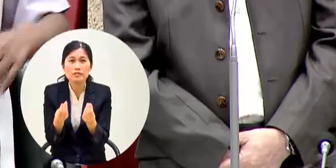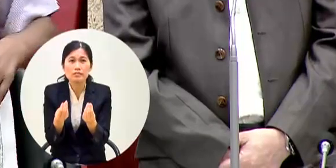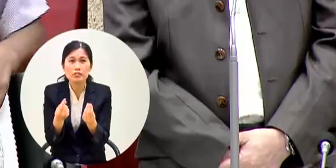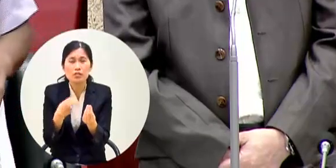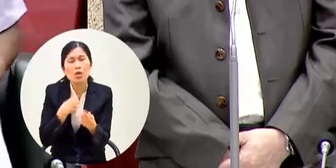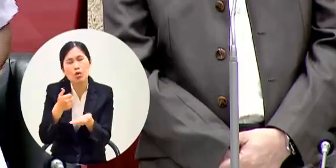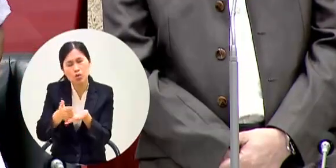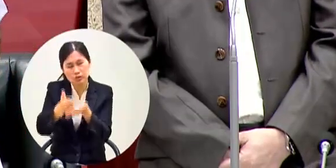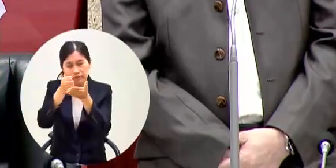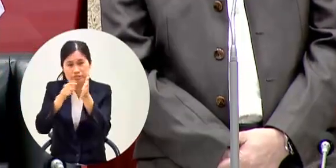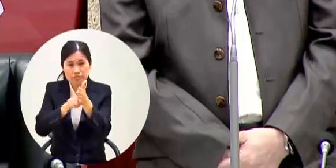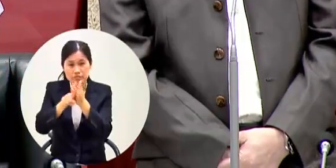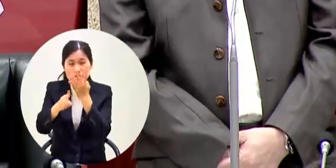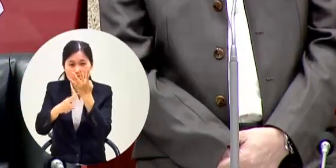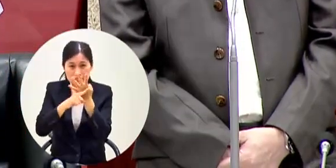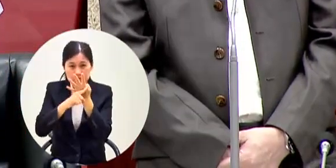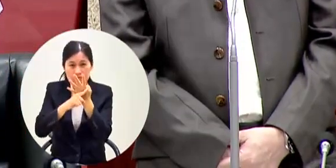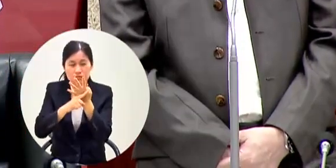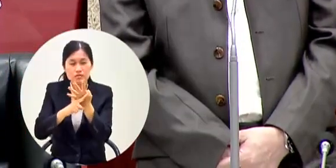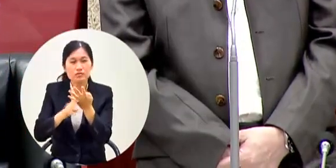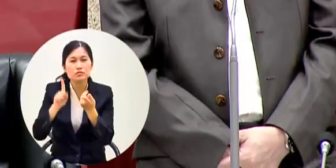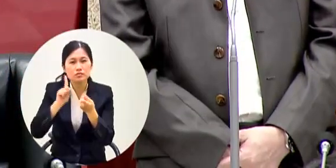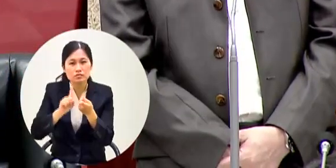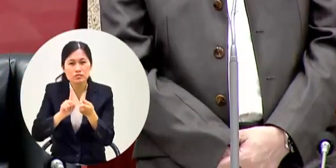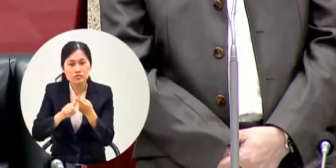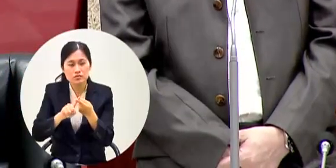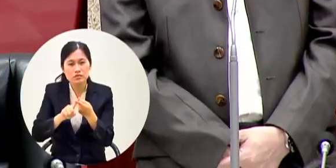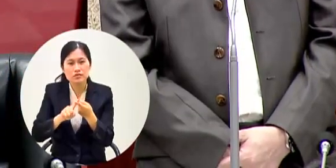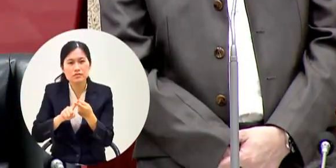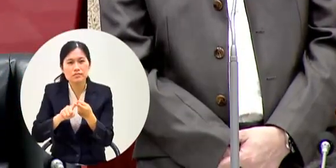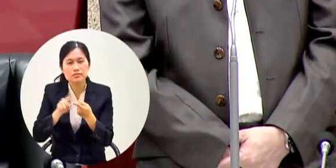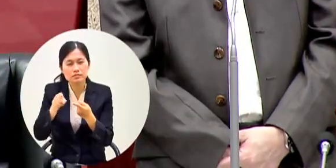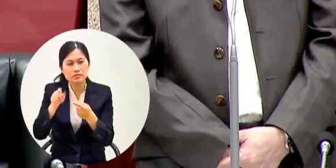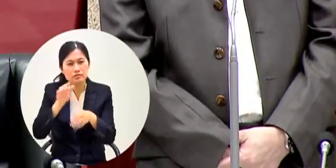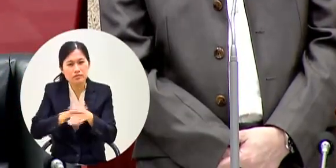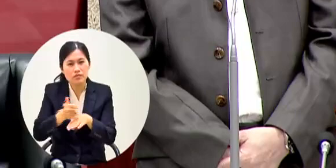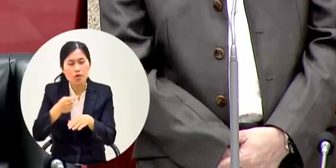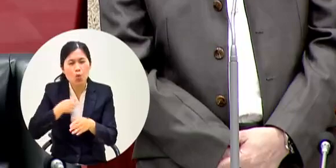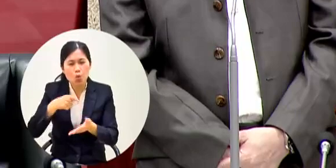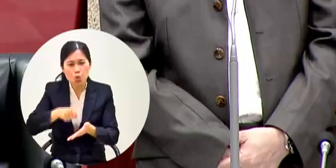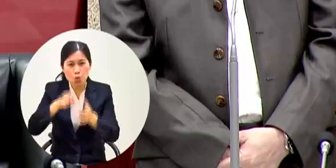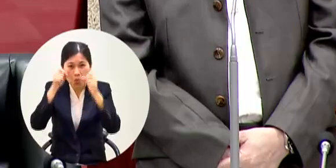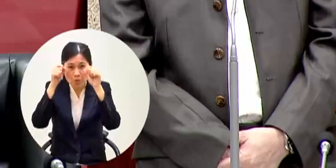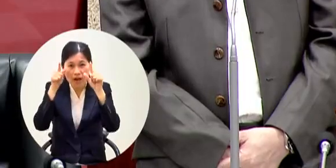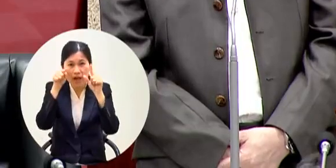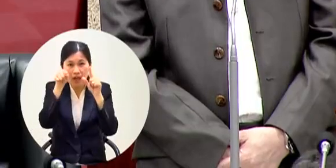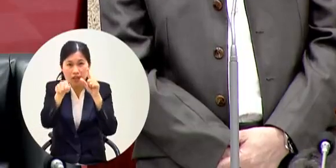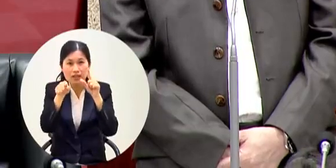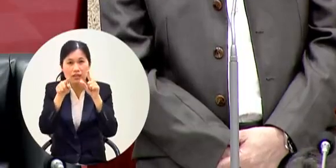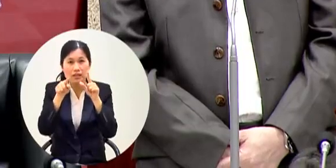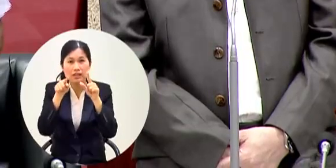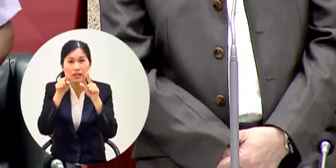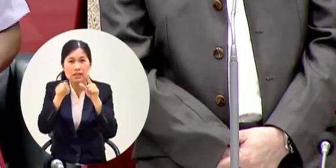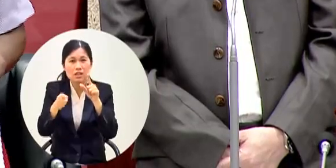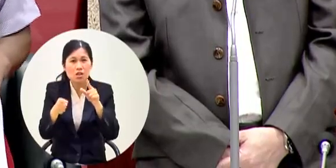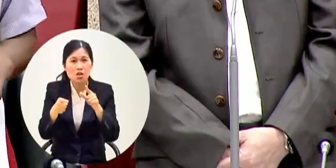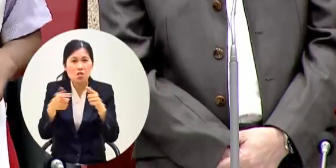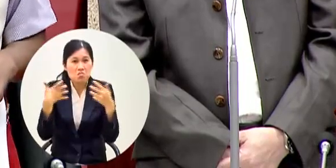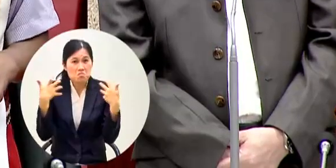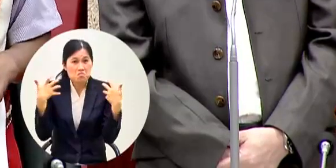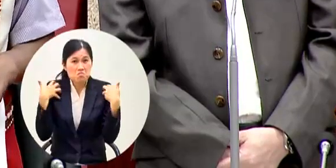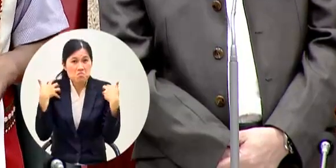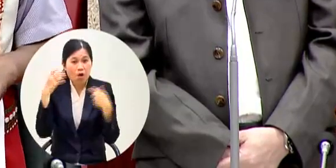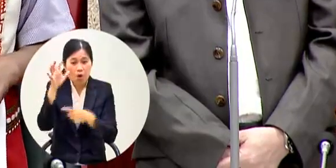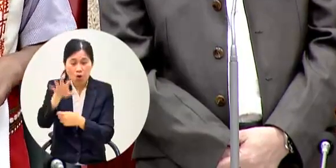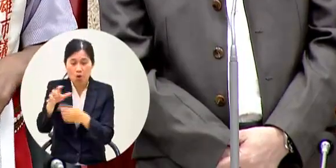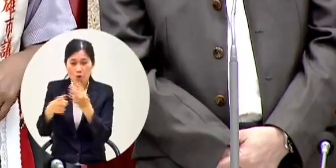玉，这个第一点都没有一个书面资料。当然我尊重你的专